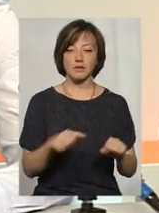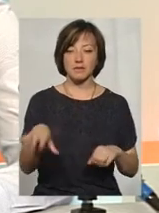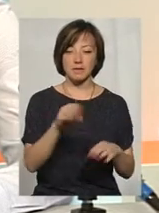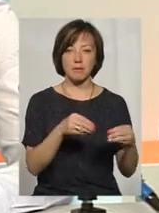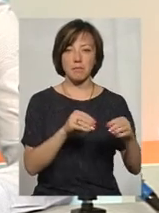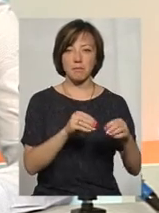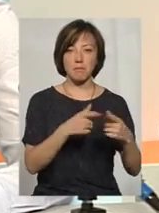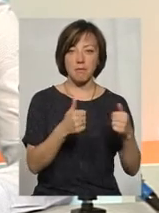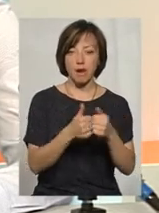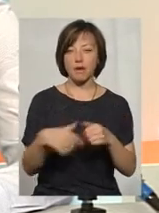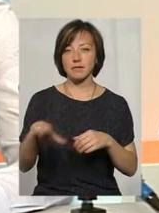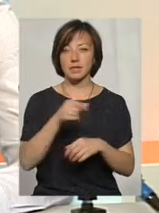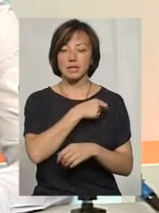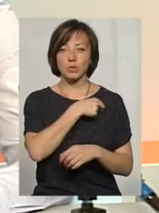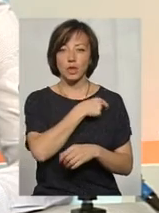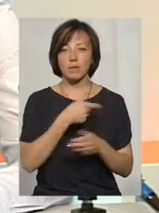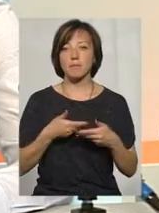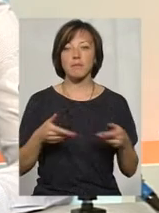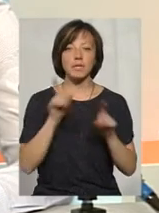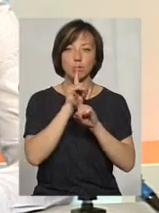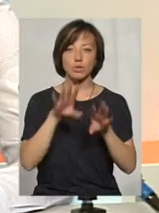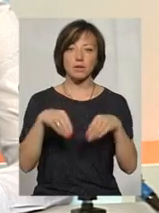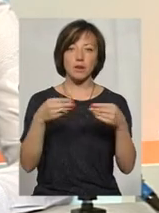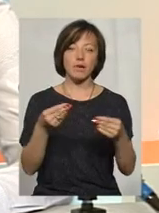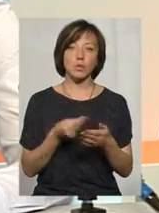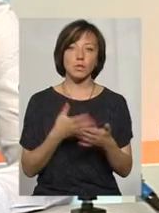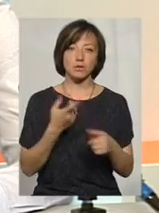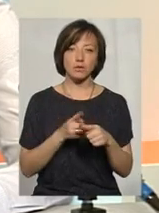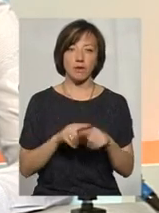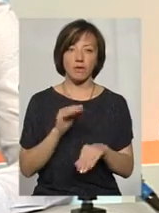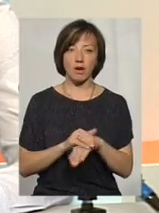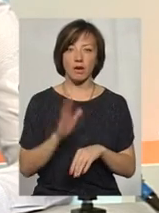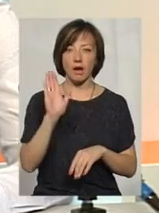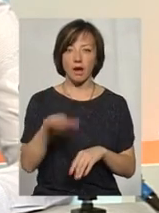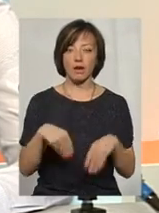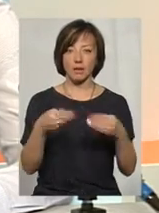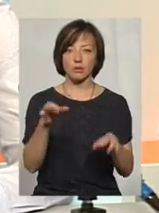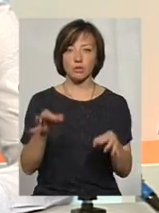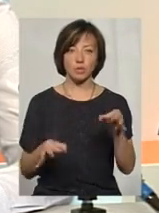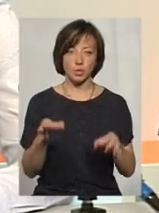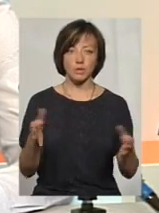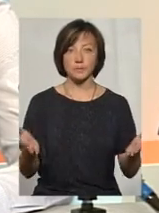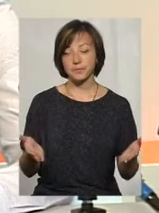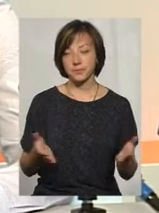у всіх депутатів. Ми не будемо давати оцінку цьому факту, хай оцінку дасть суд.